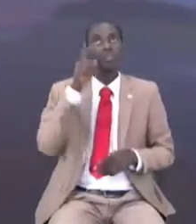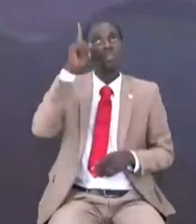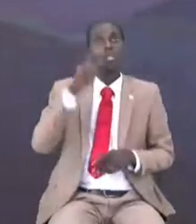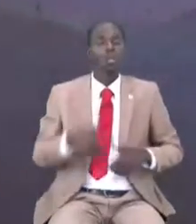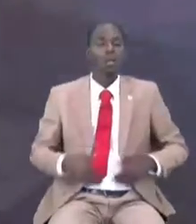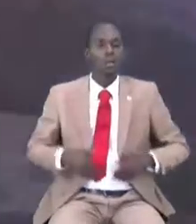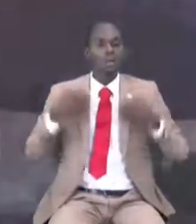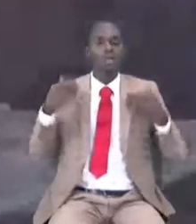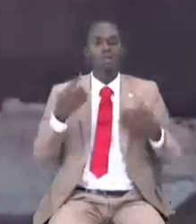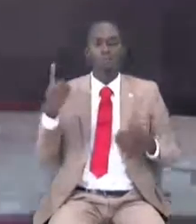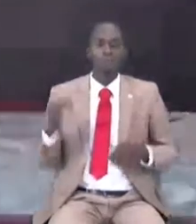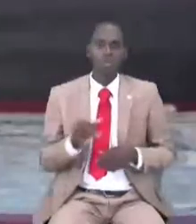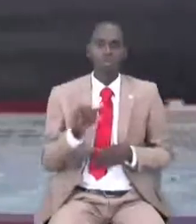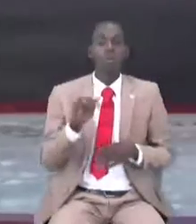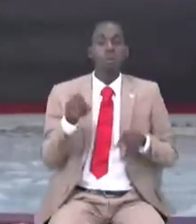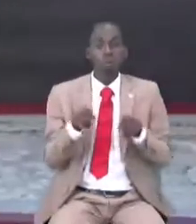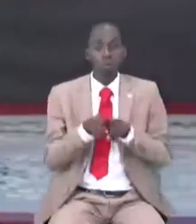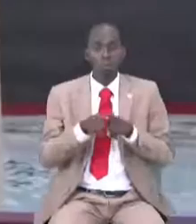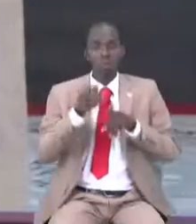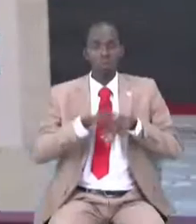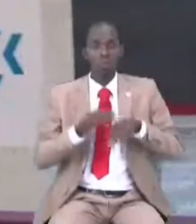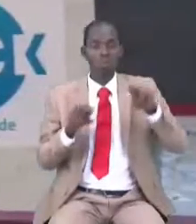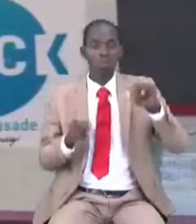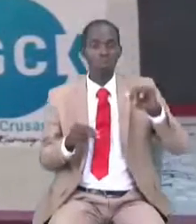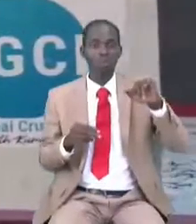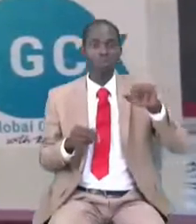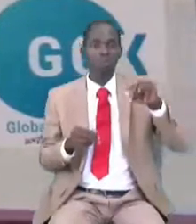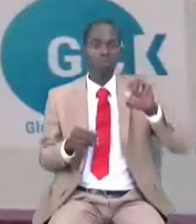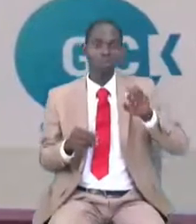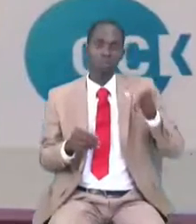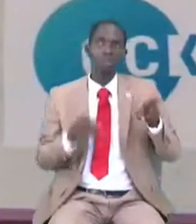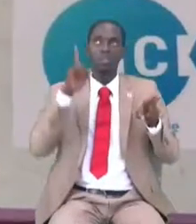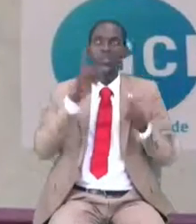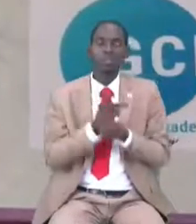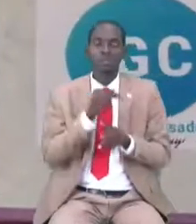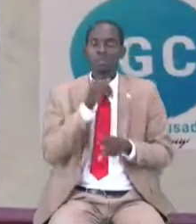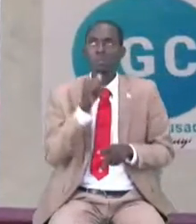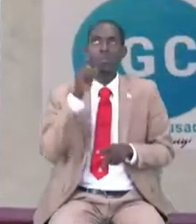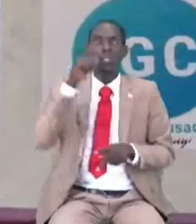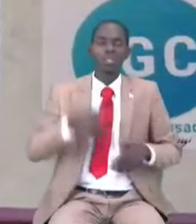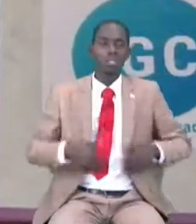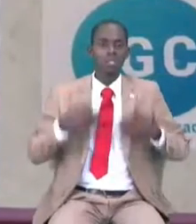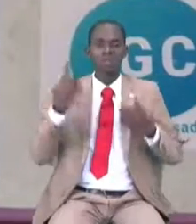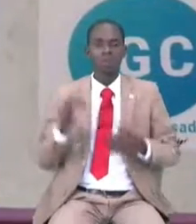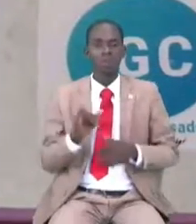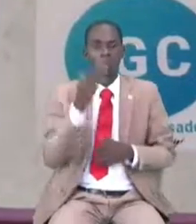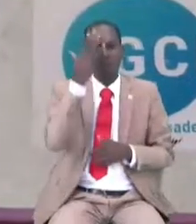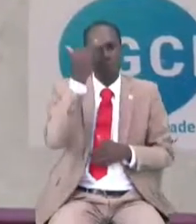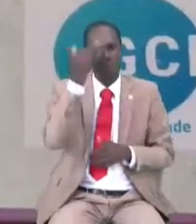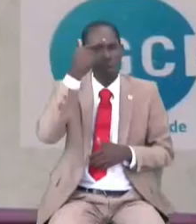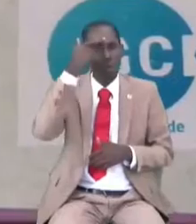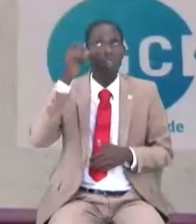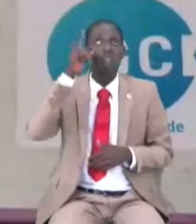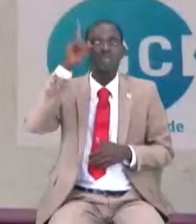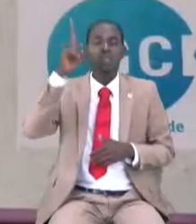toujours. Car il prend plaisir à la miséricorde. Car il prend plaisir à la